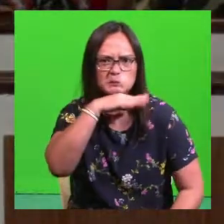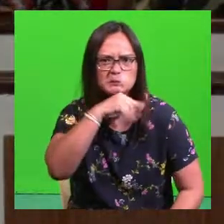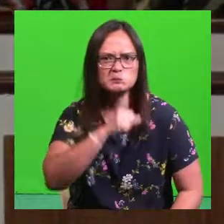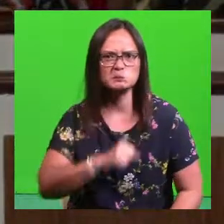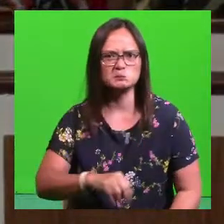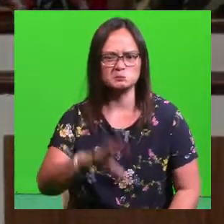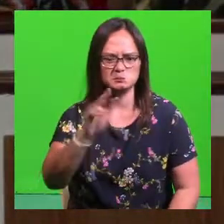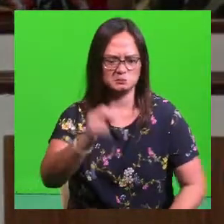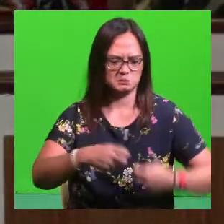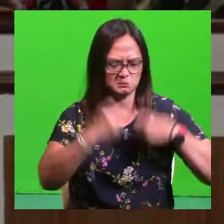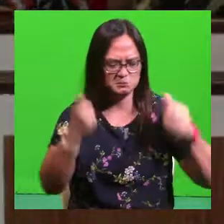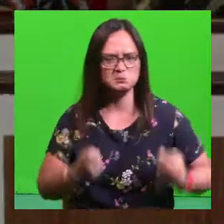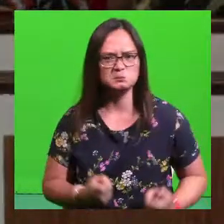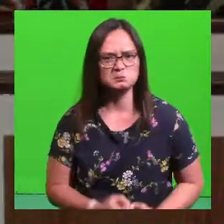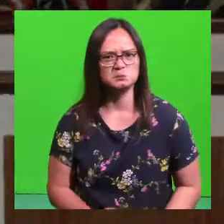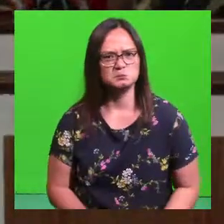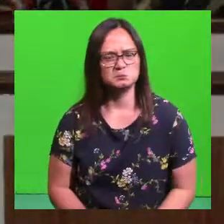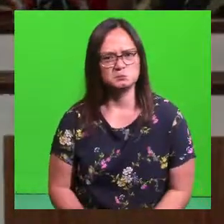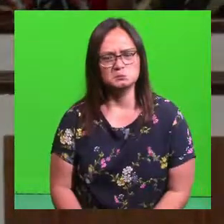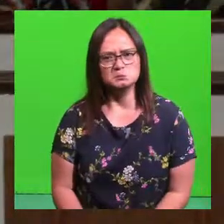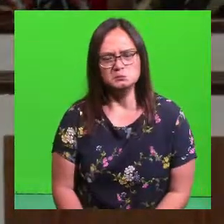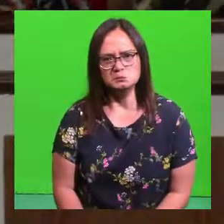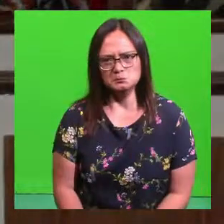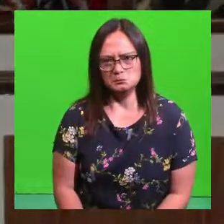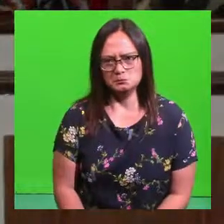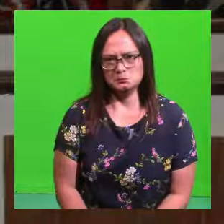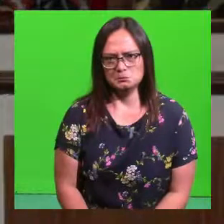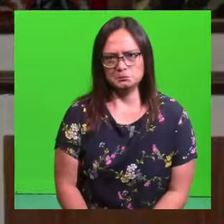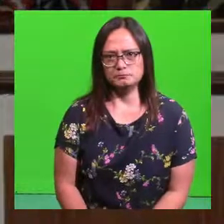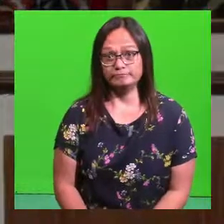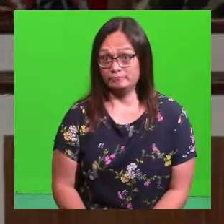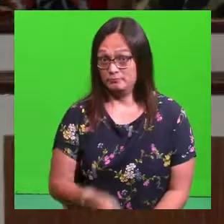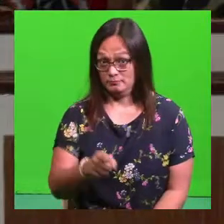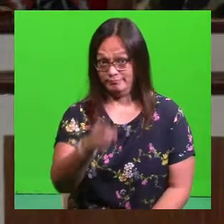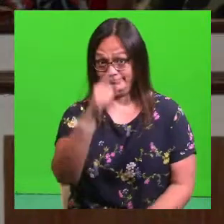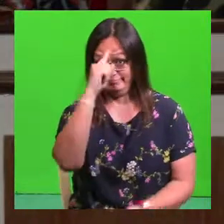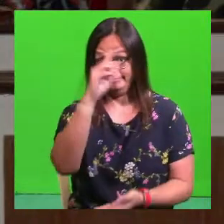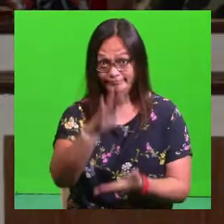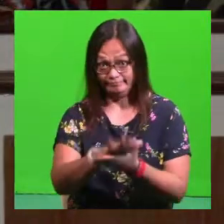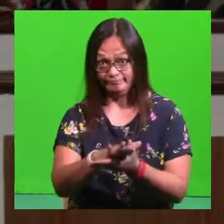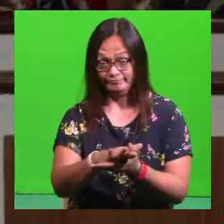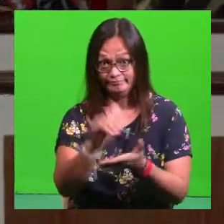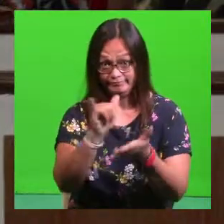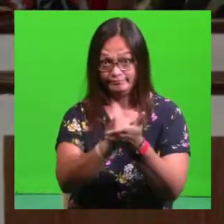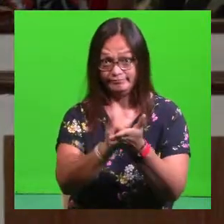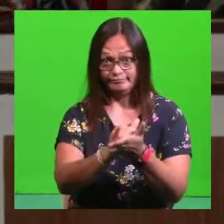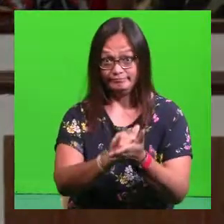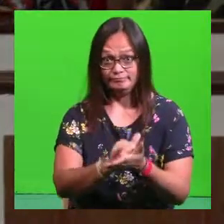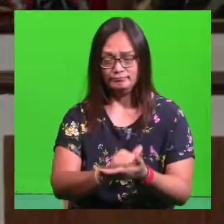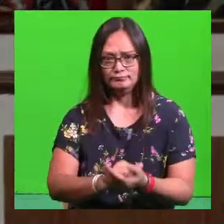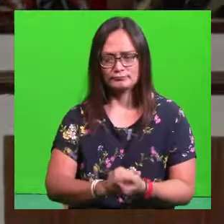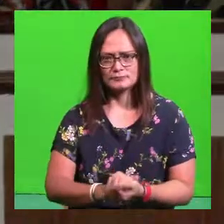Panginoon. Naniniwala ba kayo ron? Lumalabas na ang kanyang dugo'y dalisay.